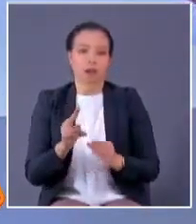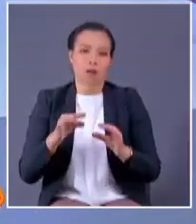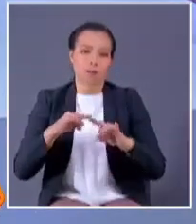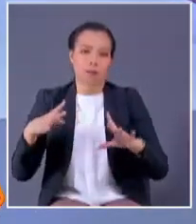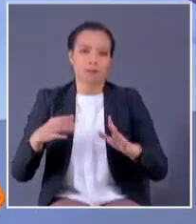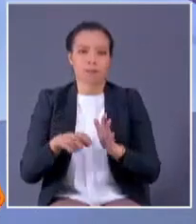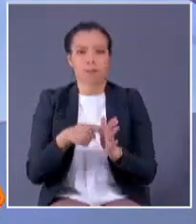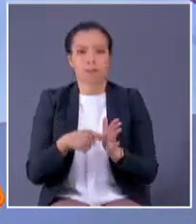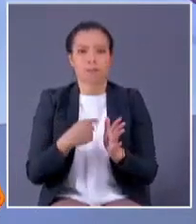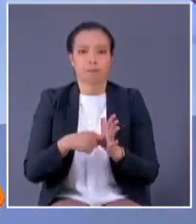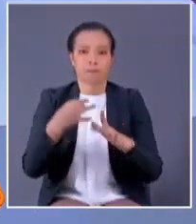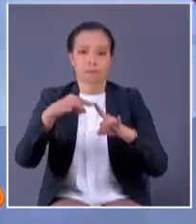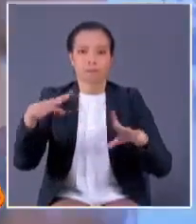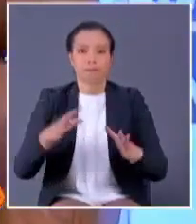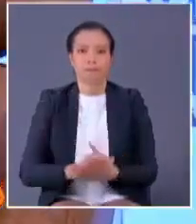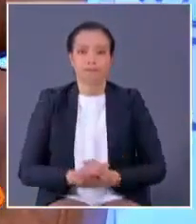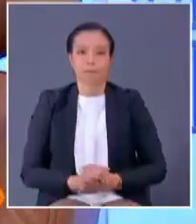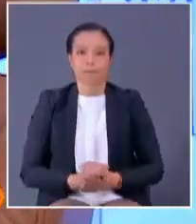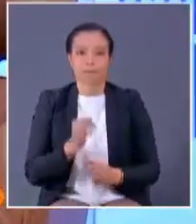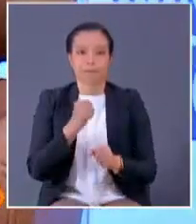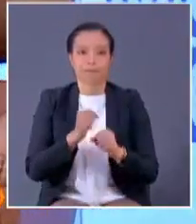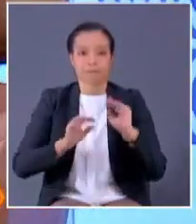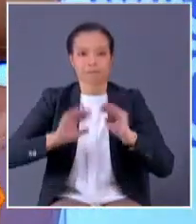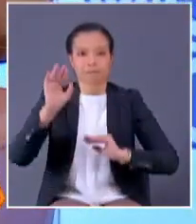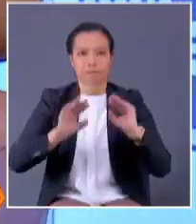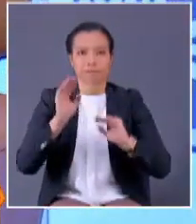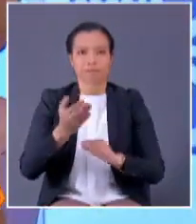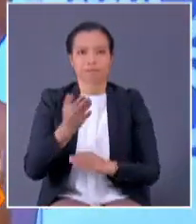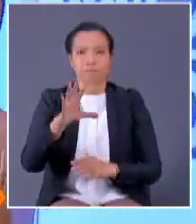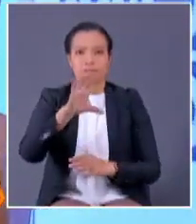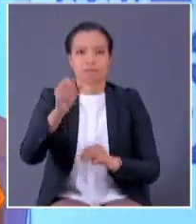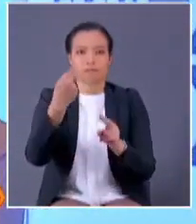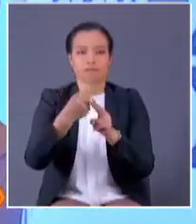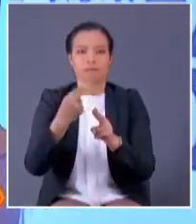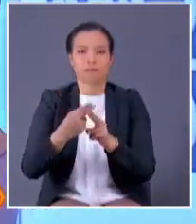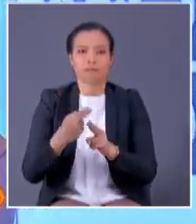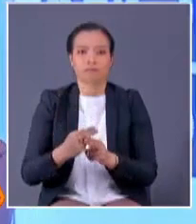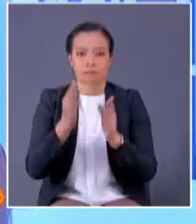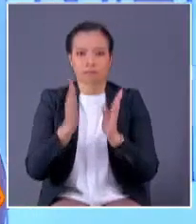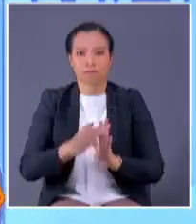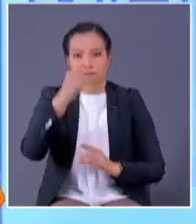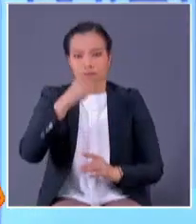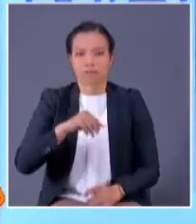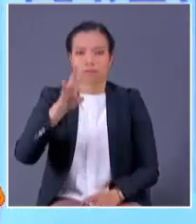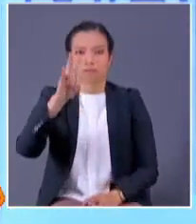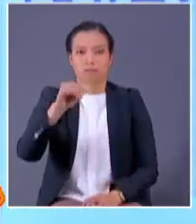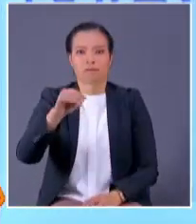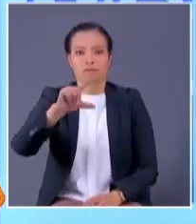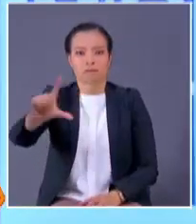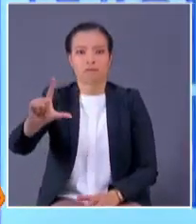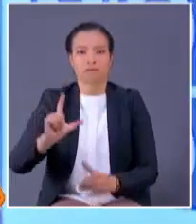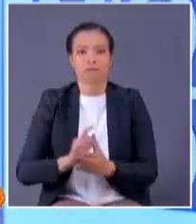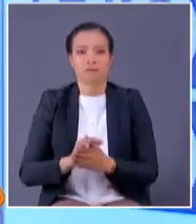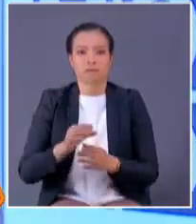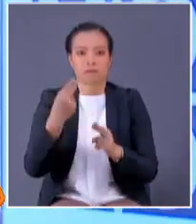มผล คือสิ่งที่ผมเห็นได้ว่าการทำประชาพิจารณ์500ชื่อเนี่ยคนไทยตั้ง70กว่าล้านคนแต่เอ